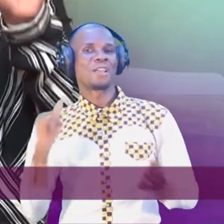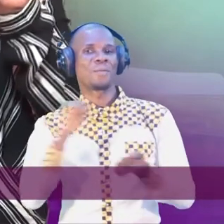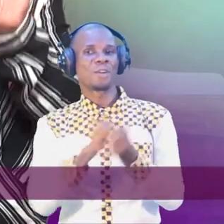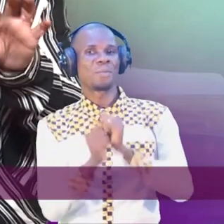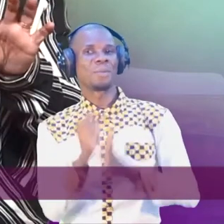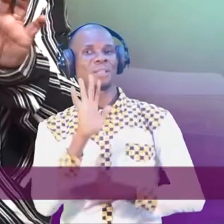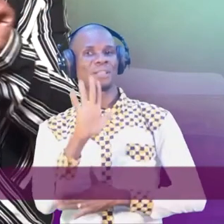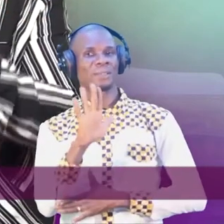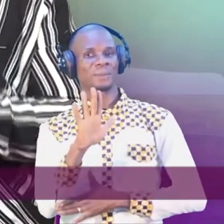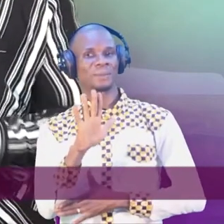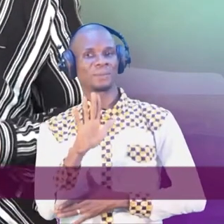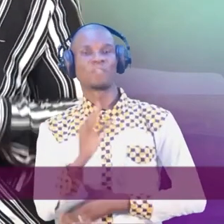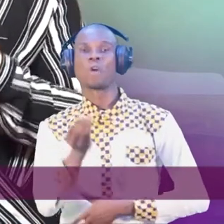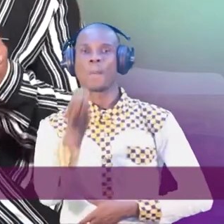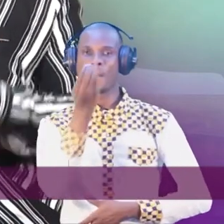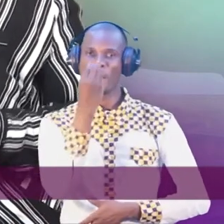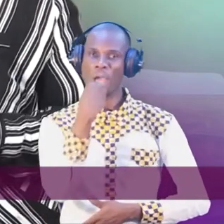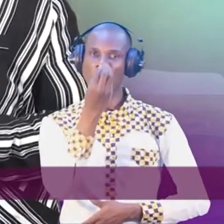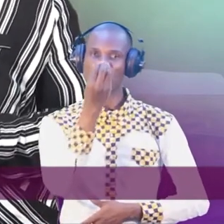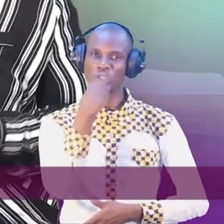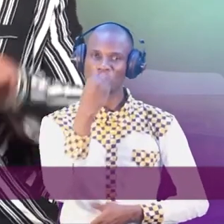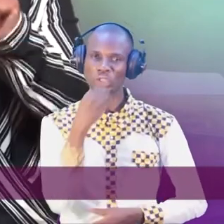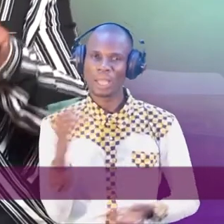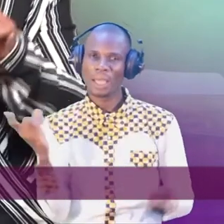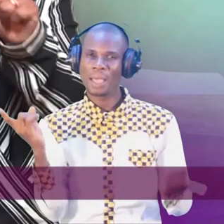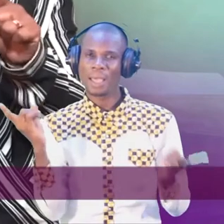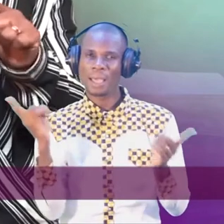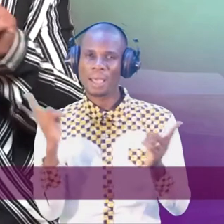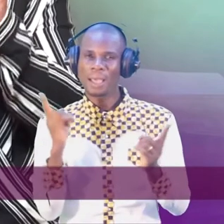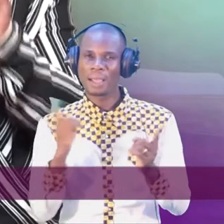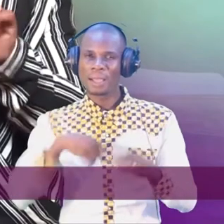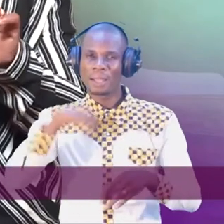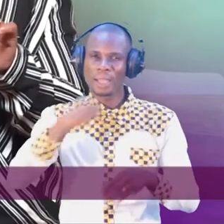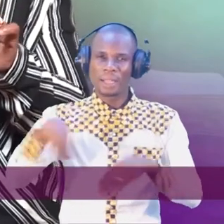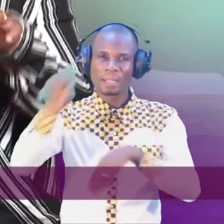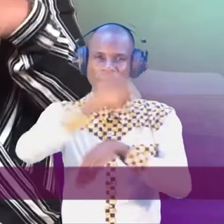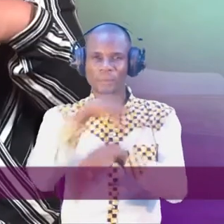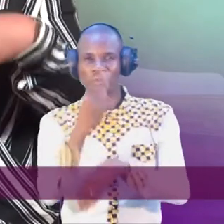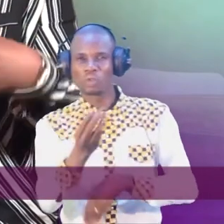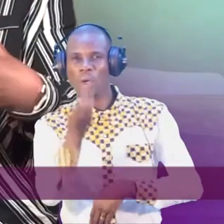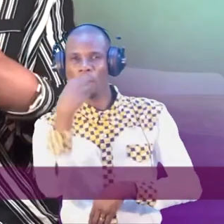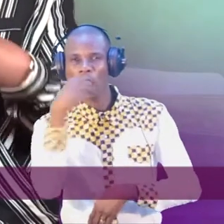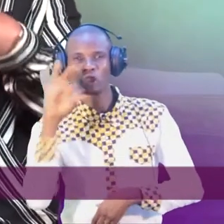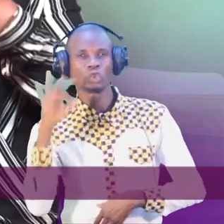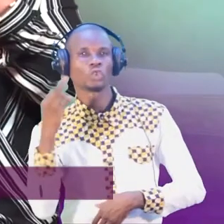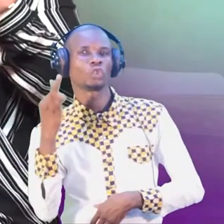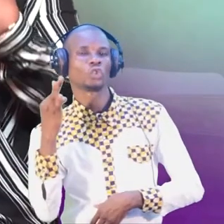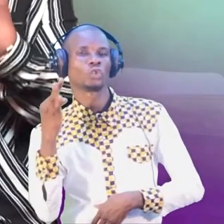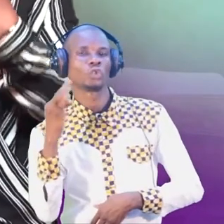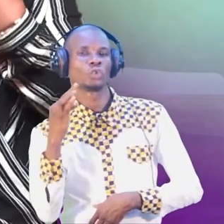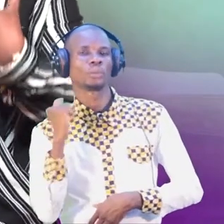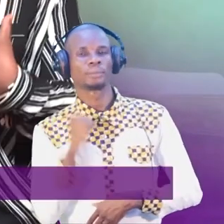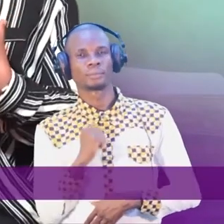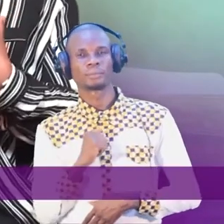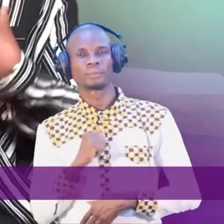Epukana na pombe, kahawa au madawa ma vinywaji vingine vya kuchochea mwili.